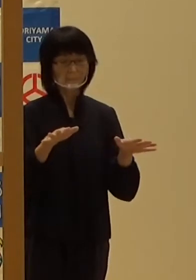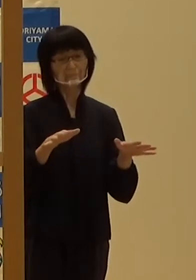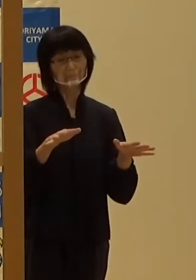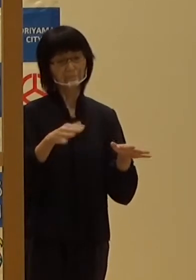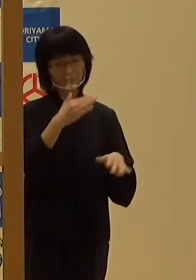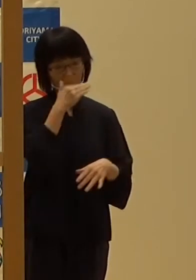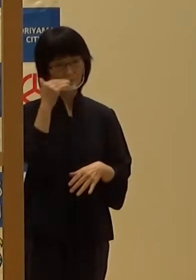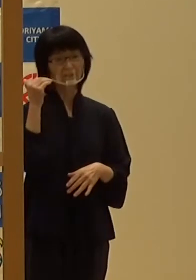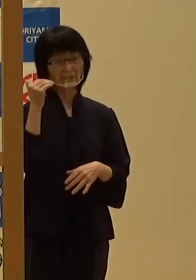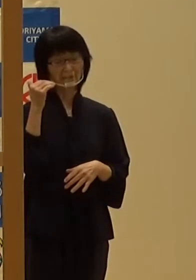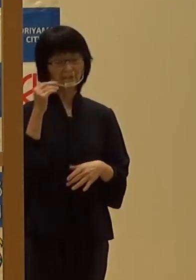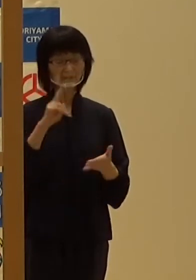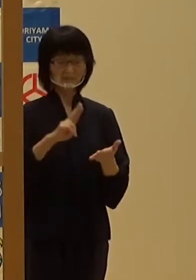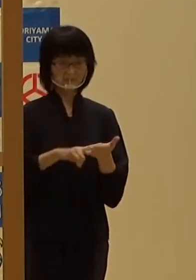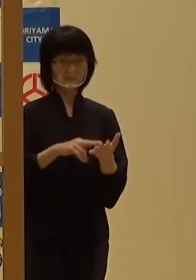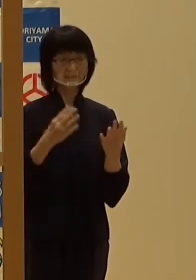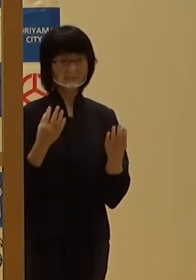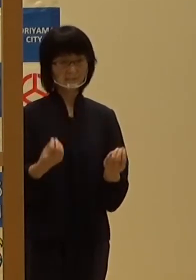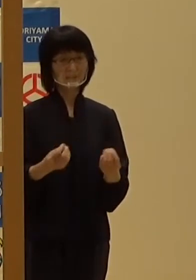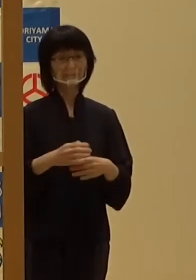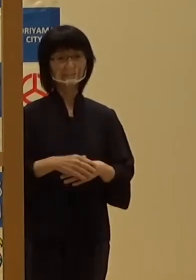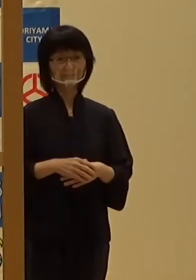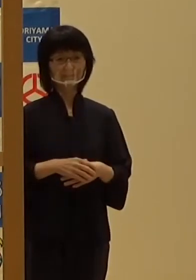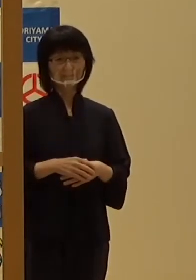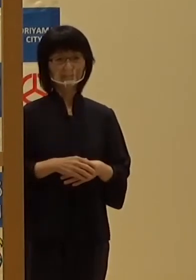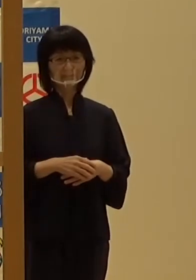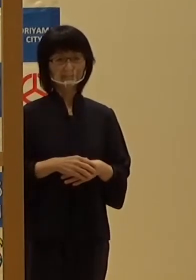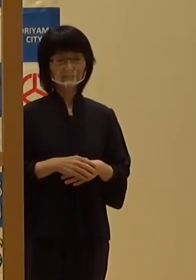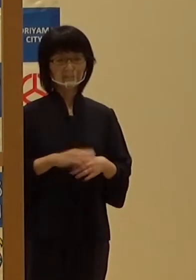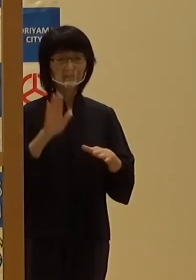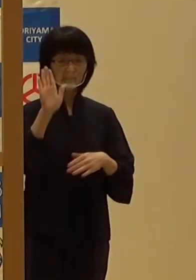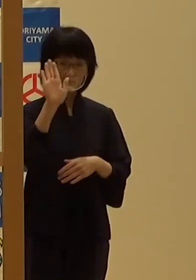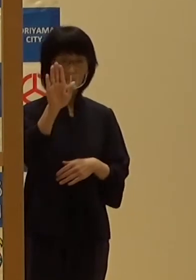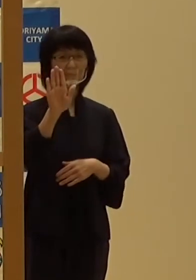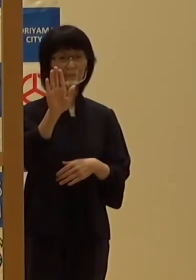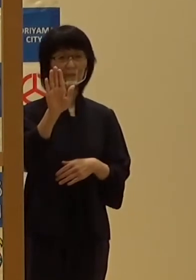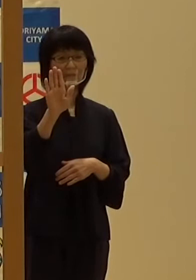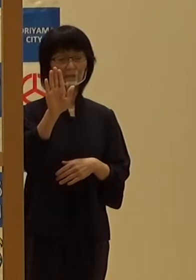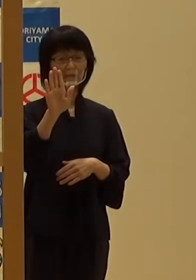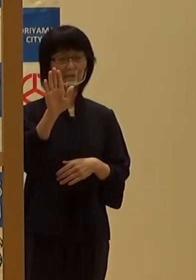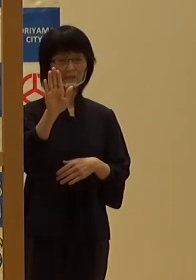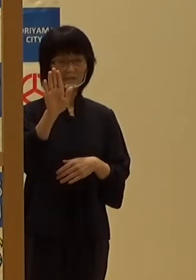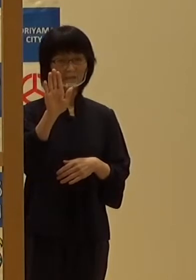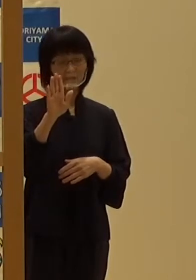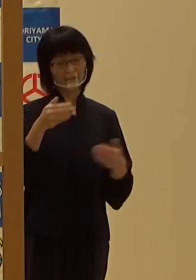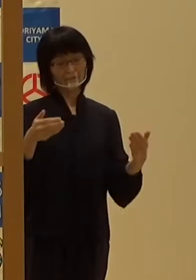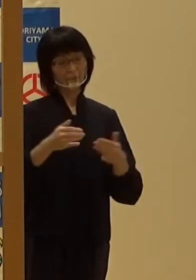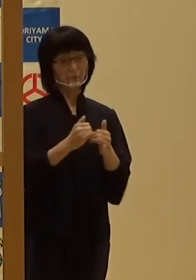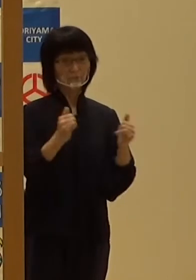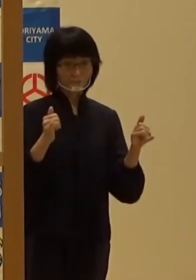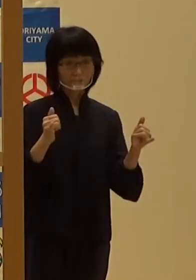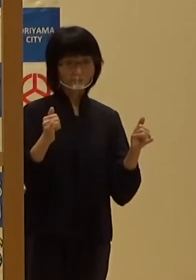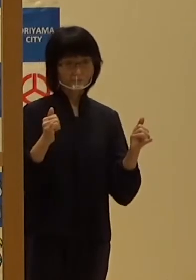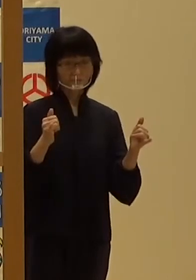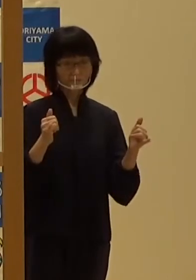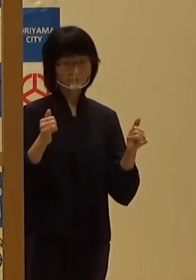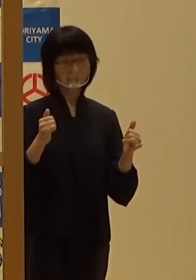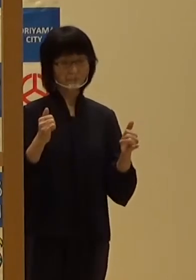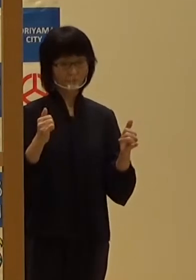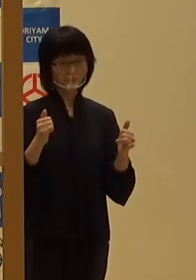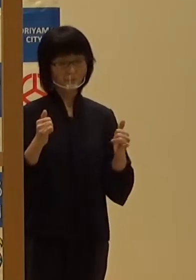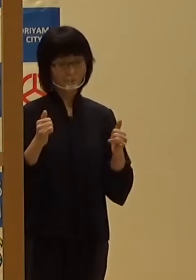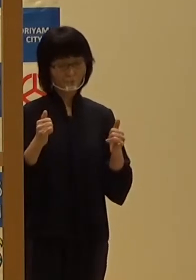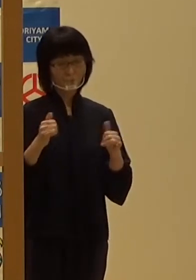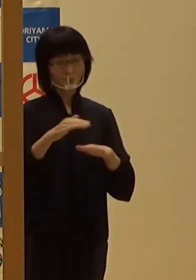れており、決定に至ったところであります。で、今後におきましては、当該事業者等と都市公園